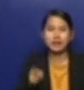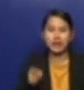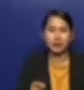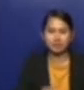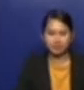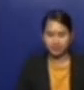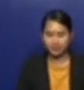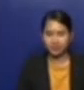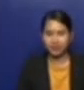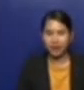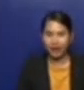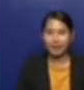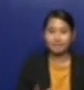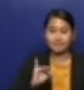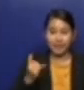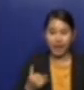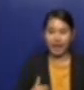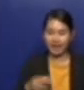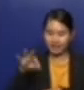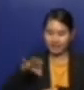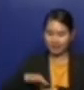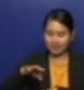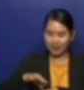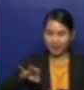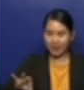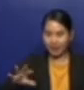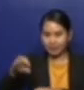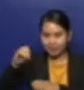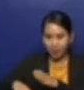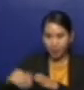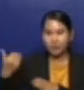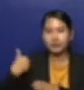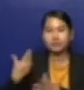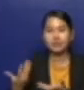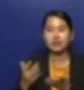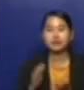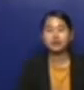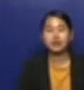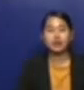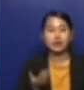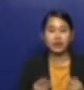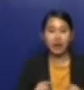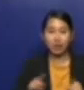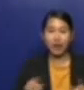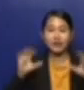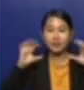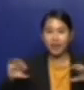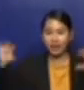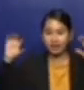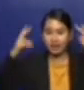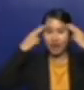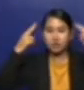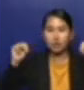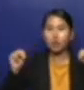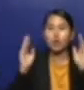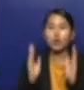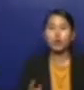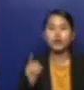าซีกนู้นอาจจะตกหายไปบ้างซีกนี้อาจจะตกหายไปบ้างแต่รัฐบาลกับนายกเหมือนเ